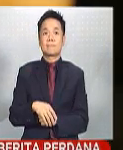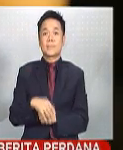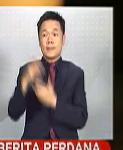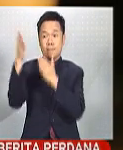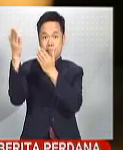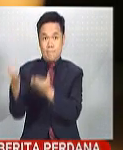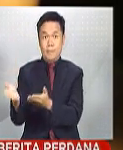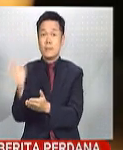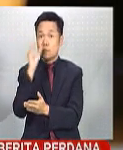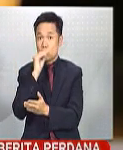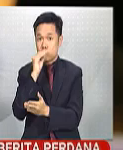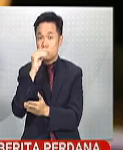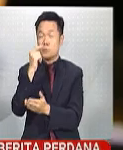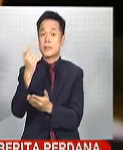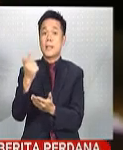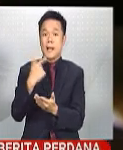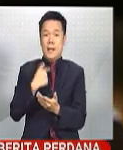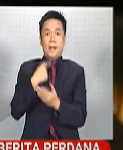dengan sesungguhnya bersumpah